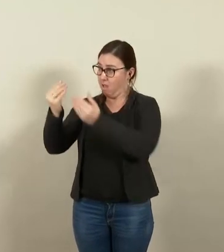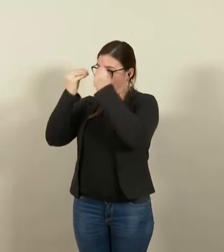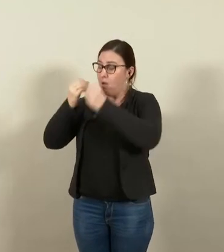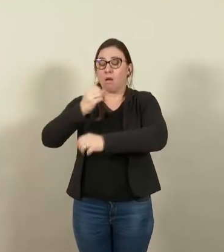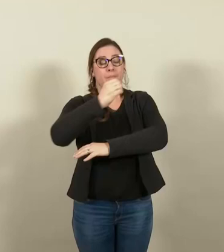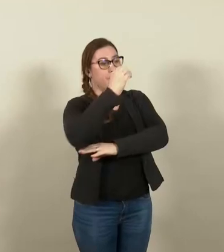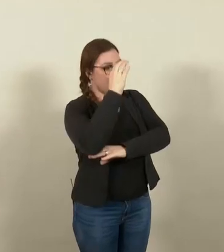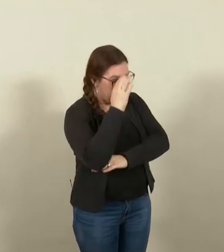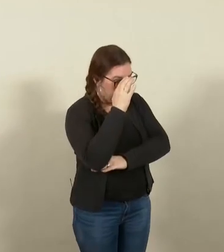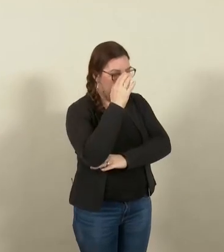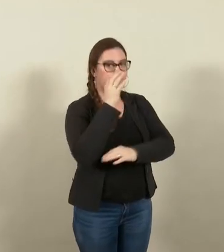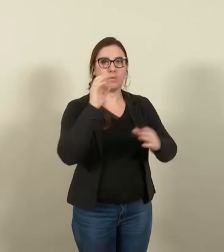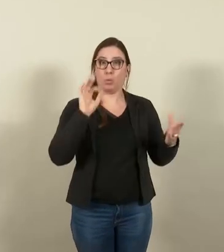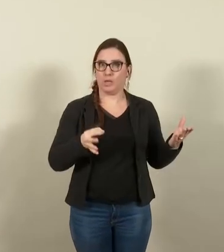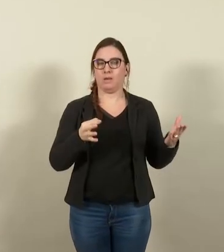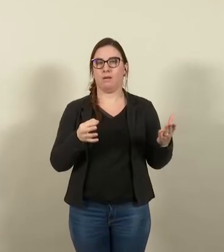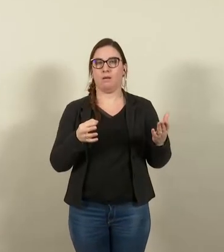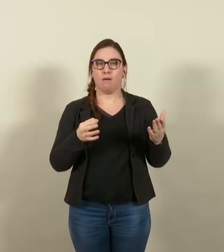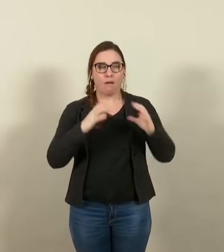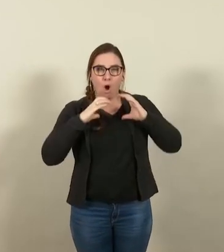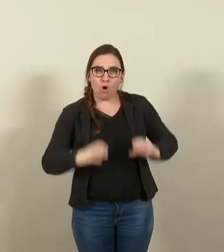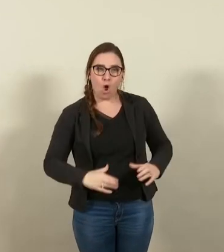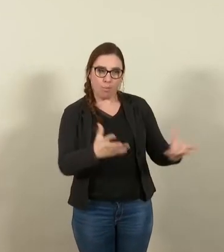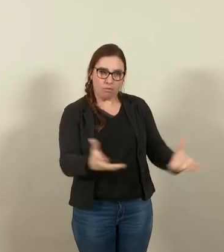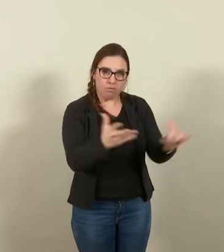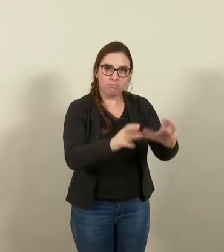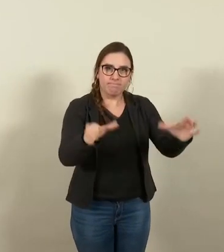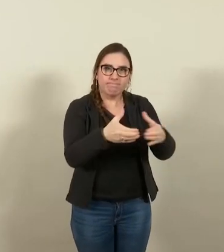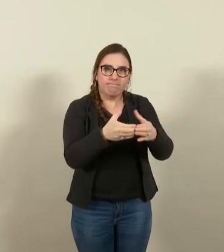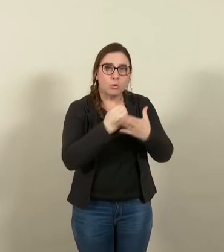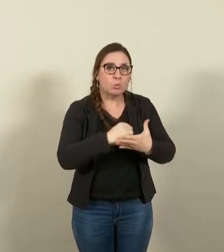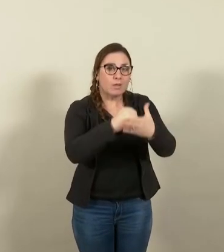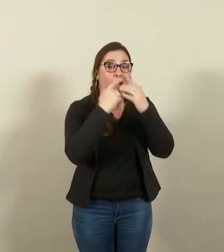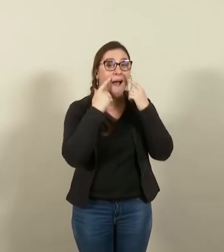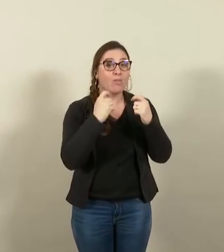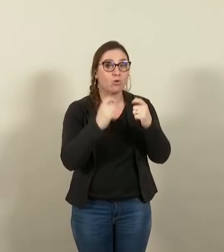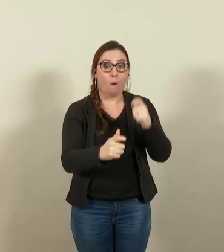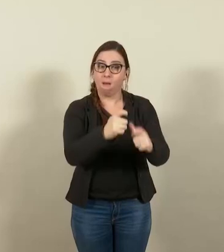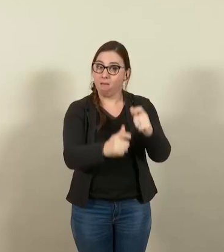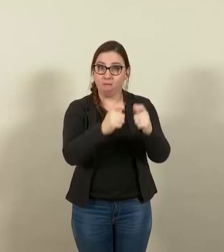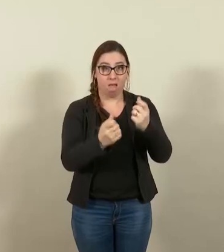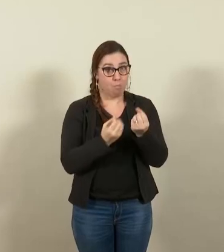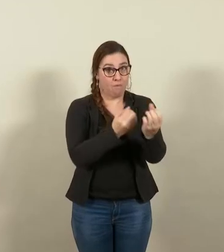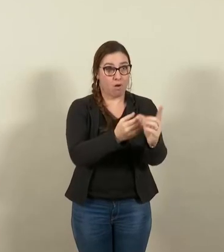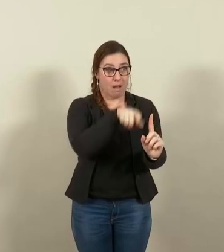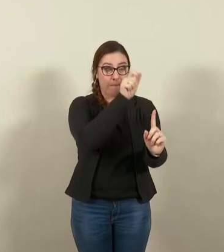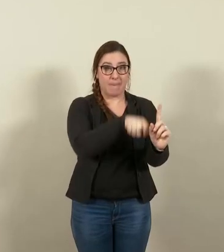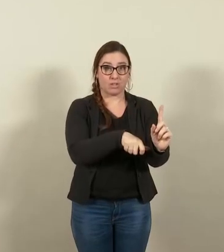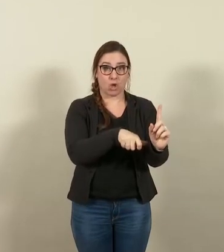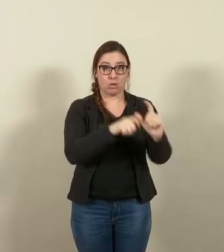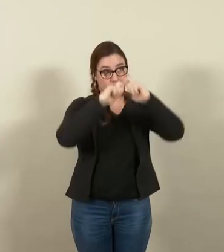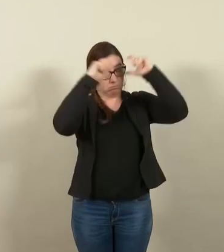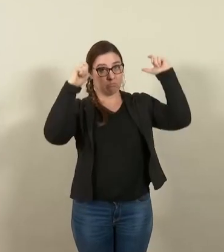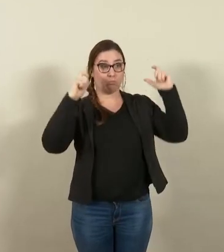demander à des clubs d'encourager des cellules de soutien c'est mettre en danger à la fois la personne qui s'improviserait